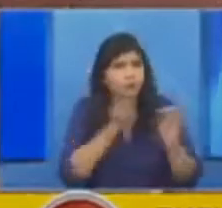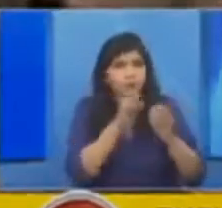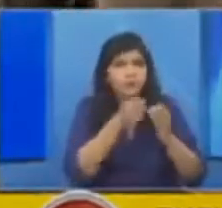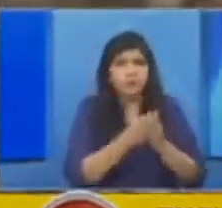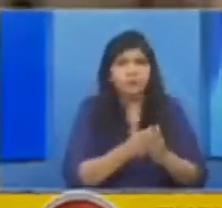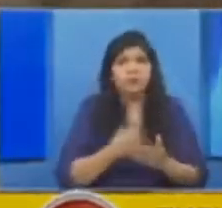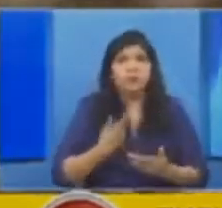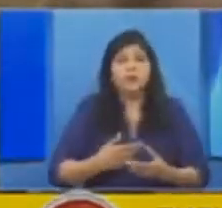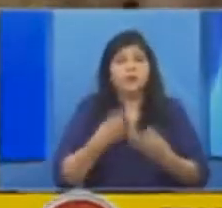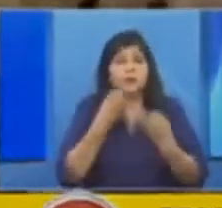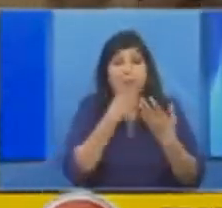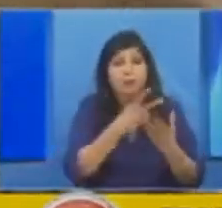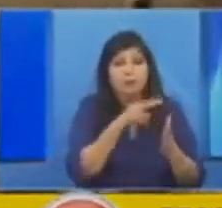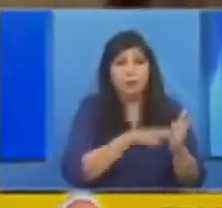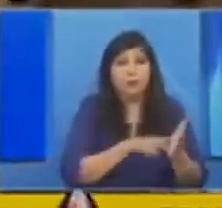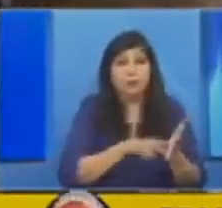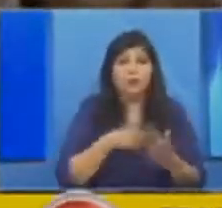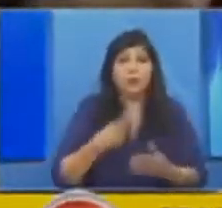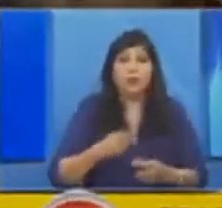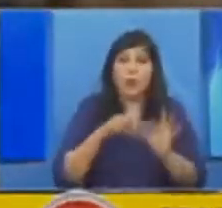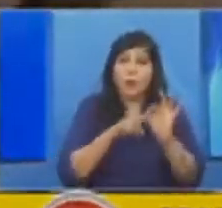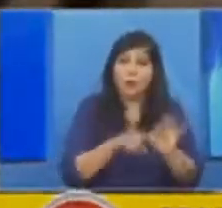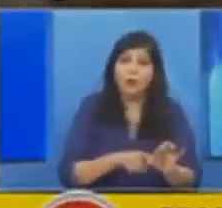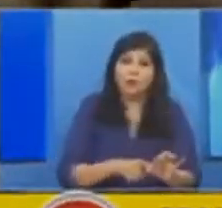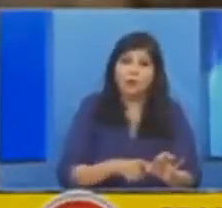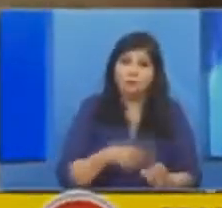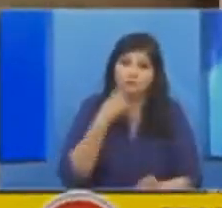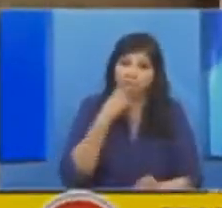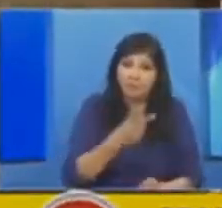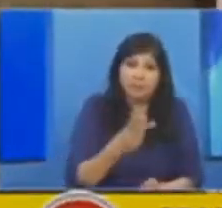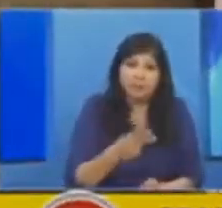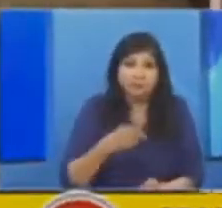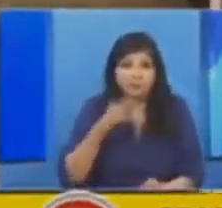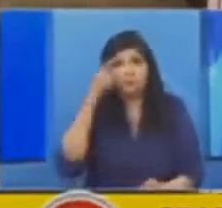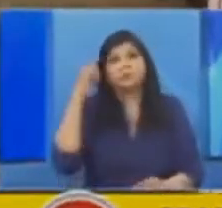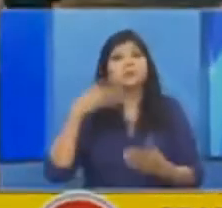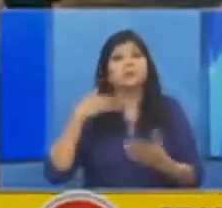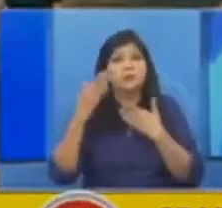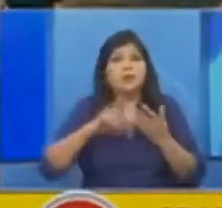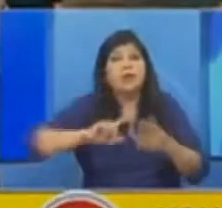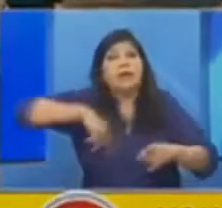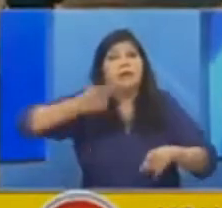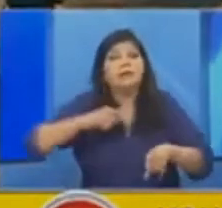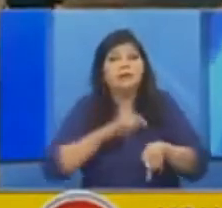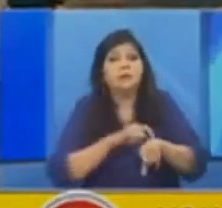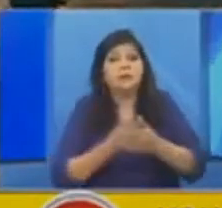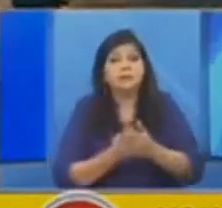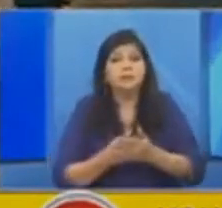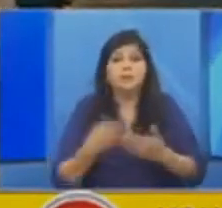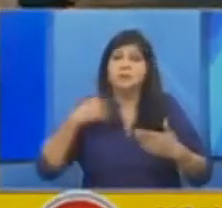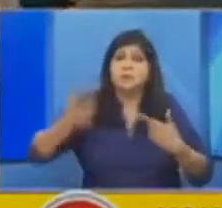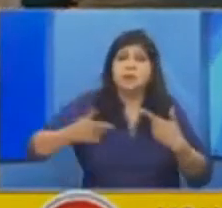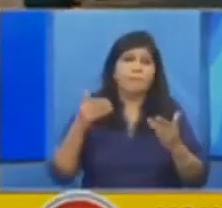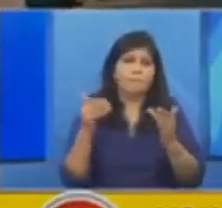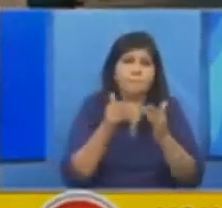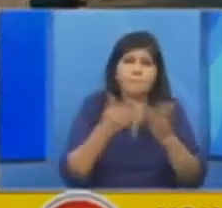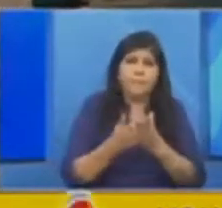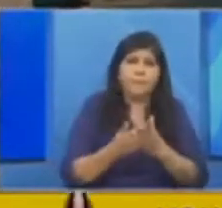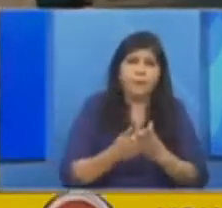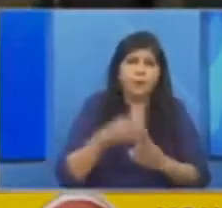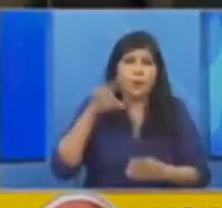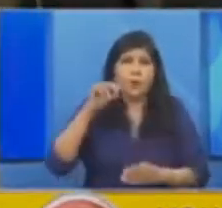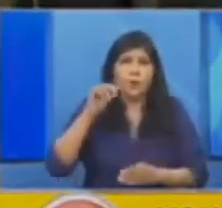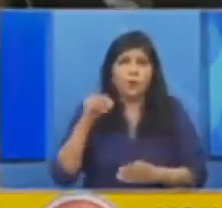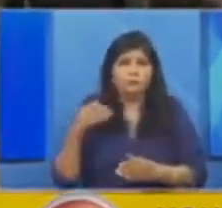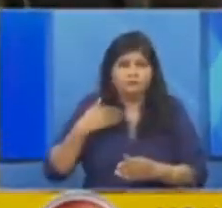आप इनकी खुबसूरती, इनकी क्वालिटी देखकर हरान हो जाएंगे अगली बार जब भी आप डॉग पालने